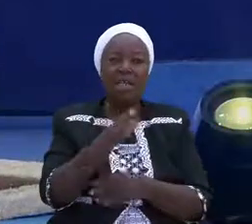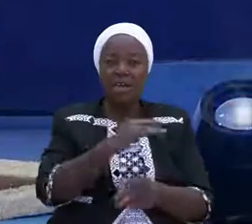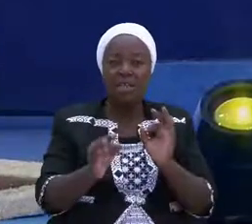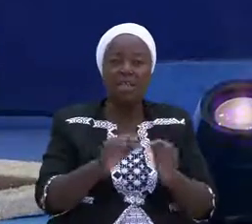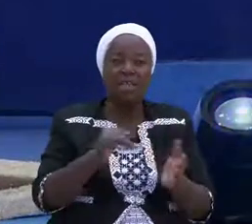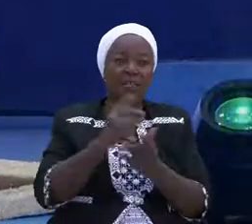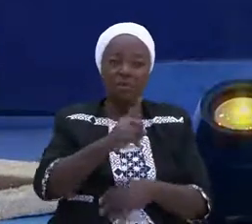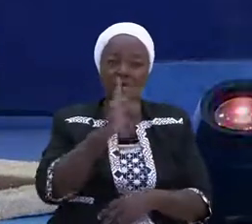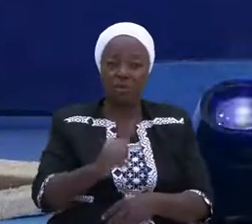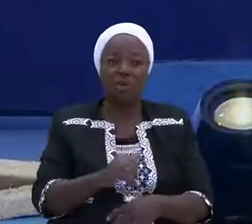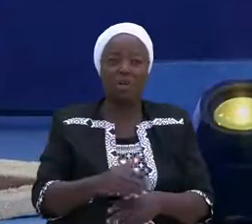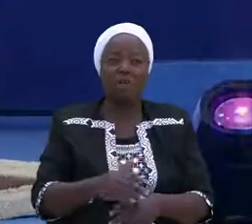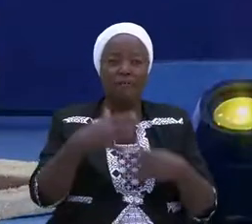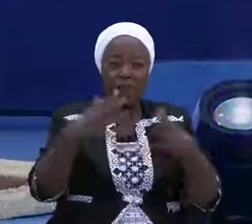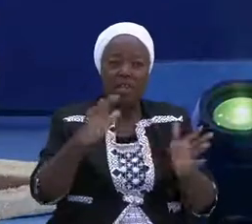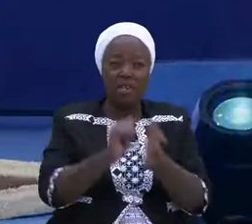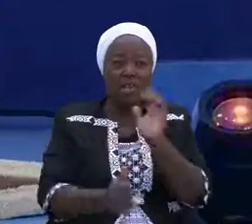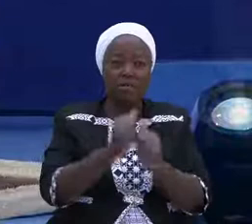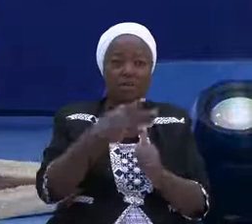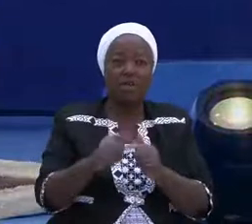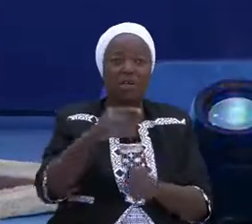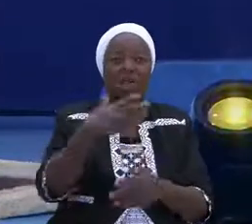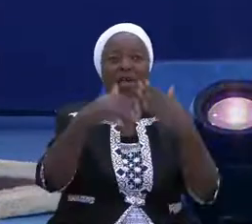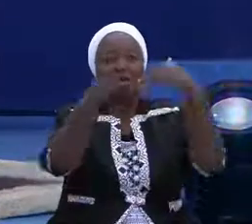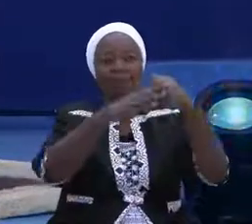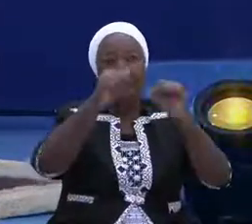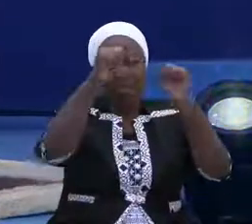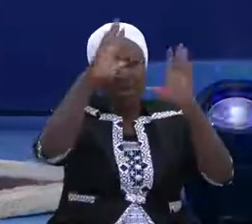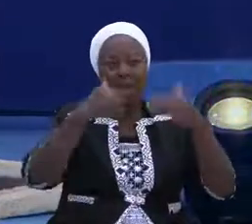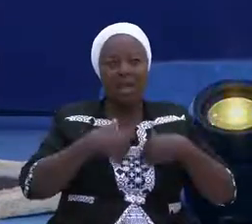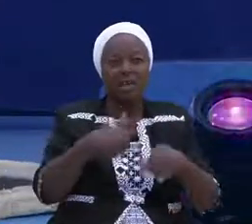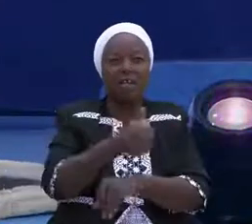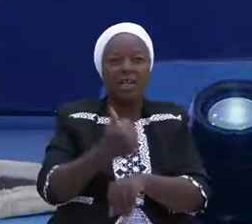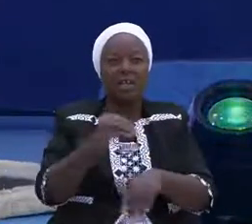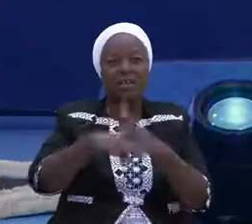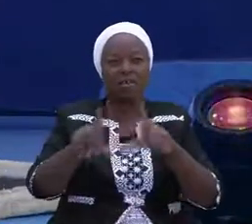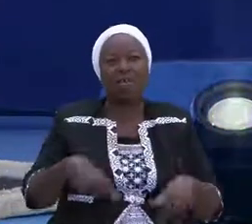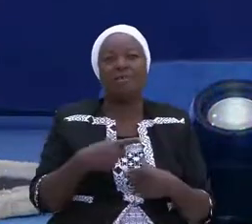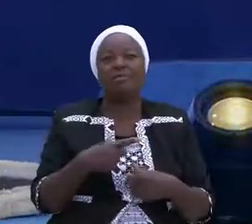accomplir certainement ce pourquoi le Père Céleste l'a envoyé.